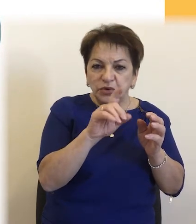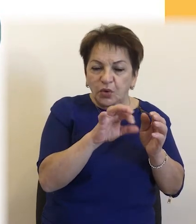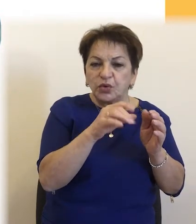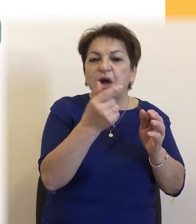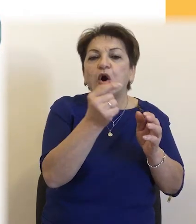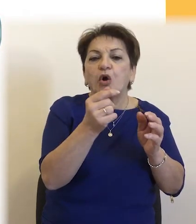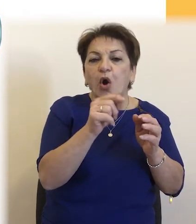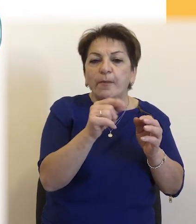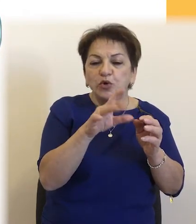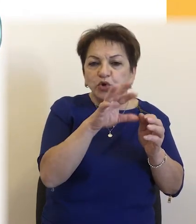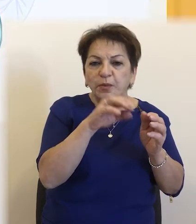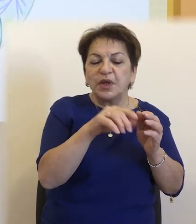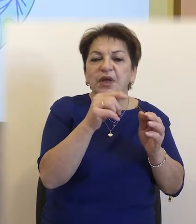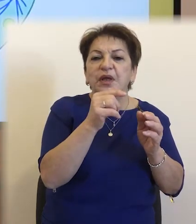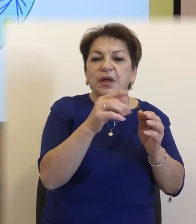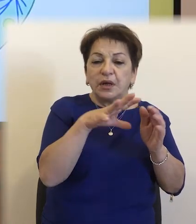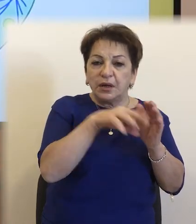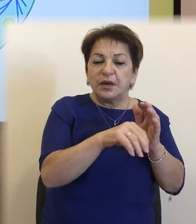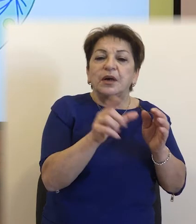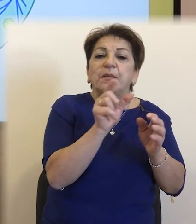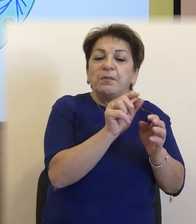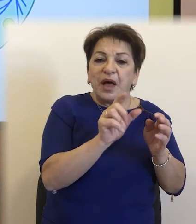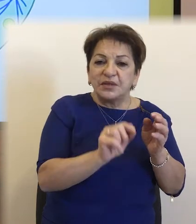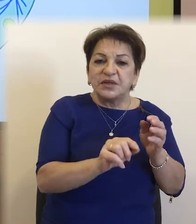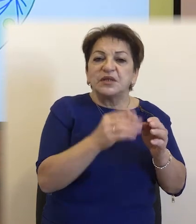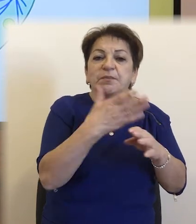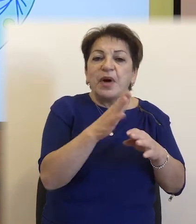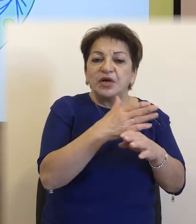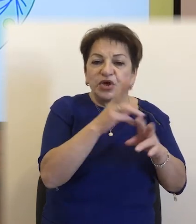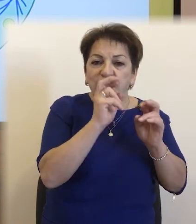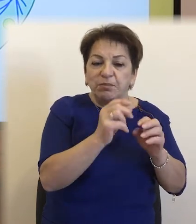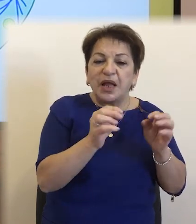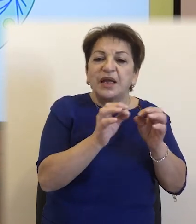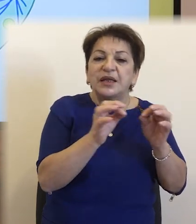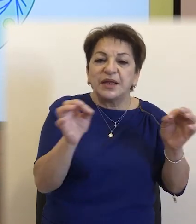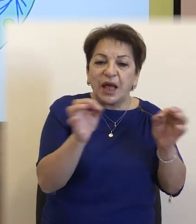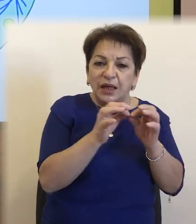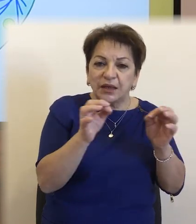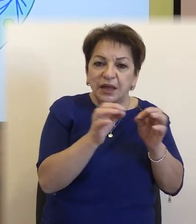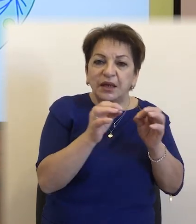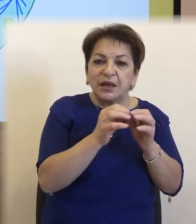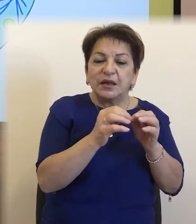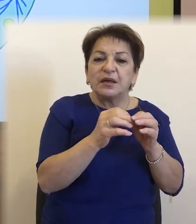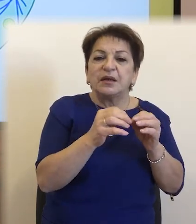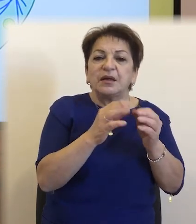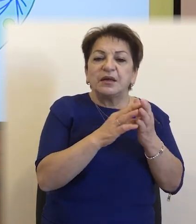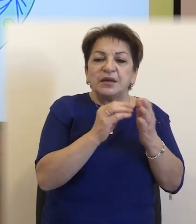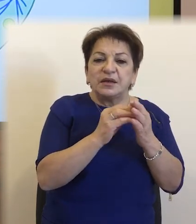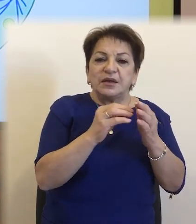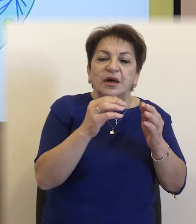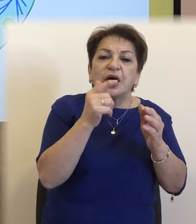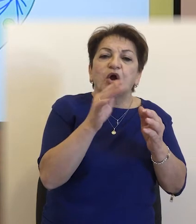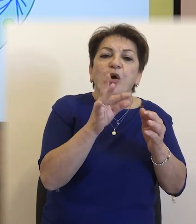կրոմոսոմների կրոմատիտներին միացած բաժանման իլիկի թելիկները սկսում են դեպի